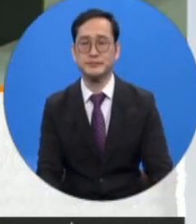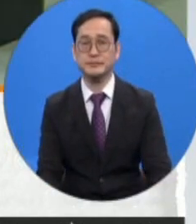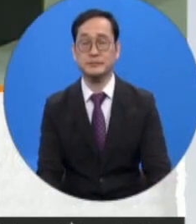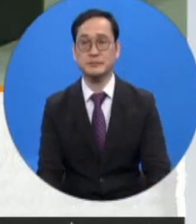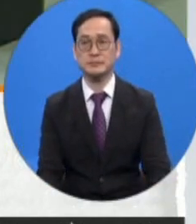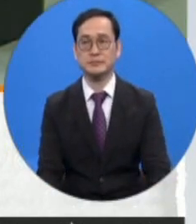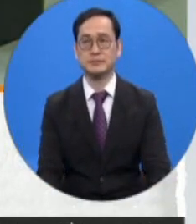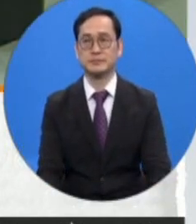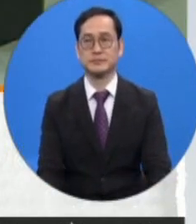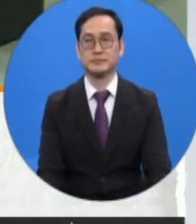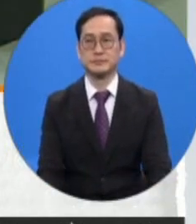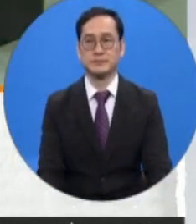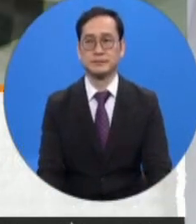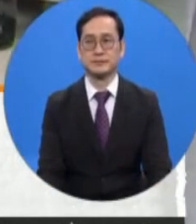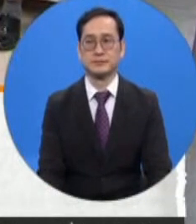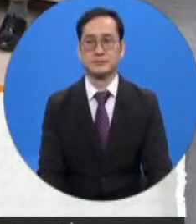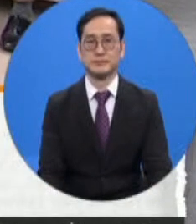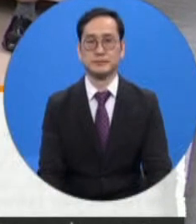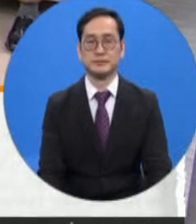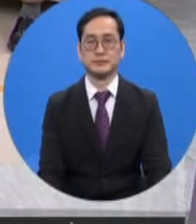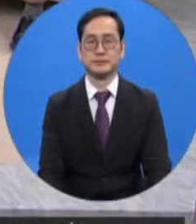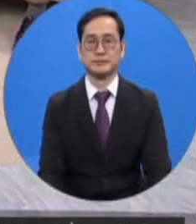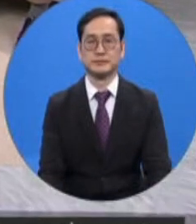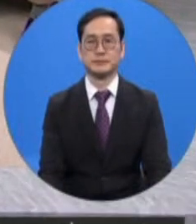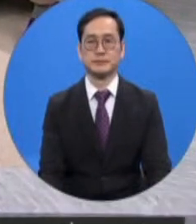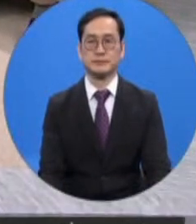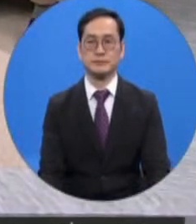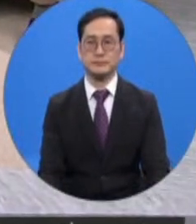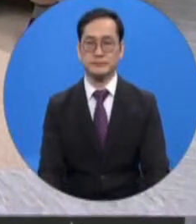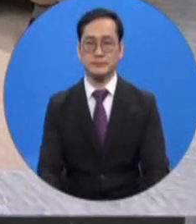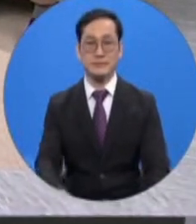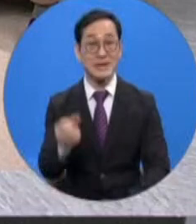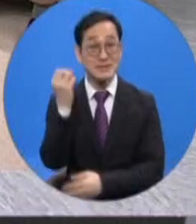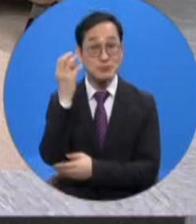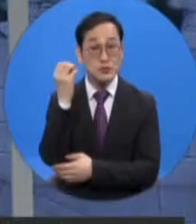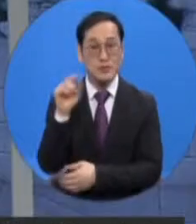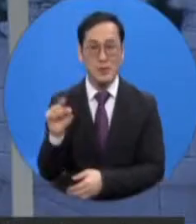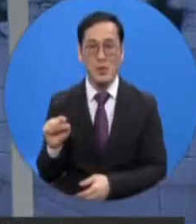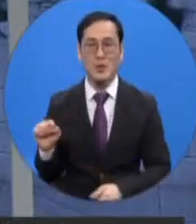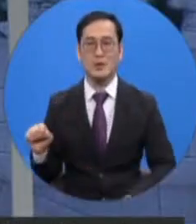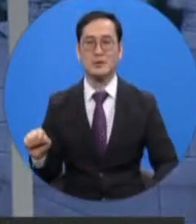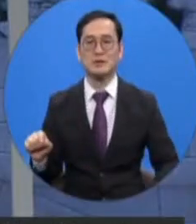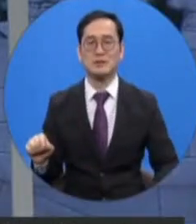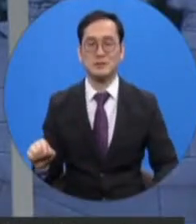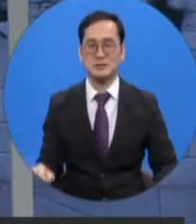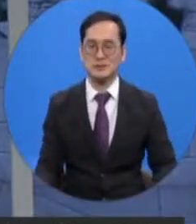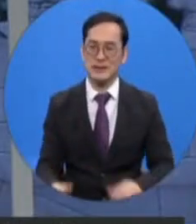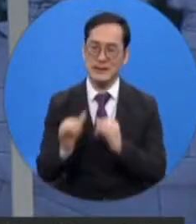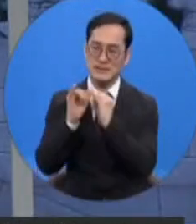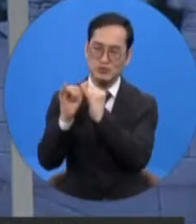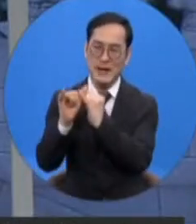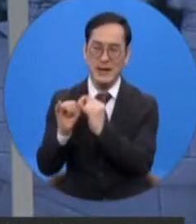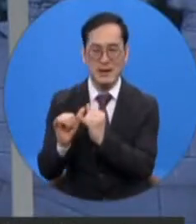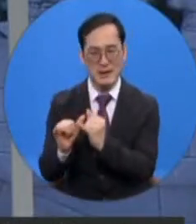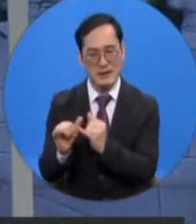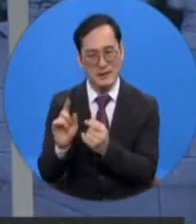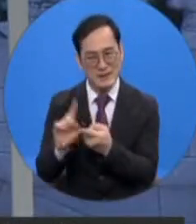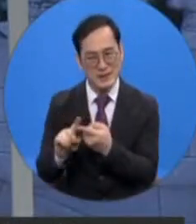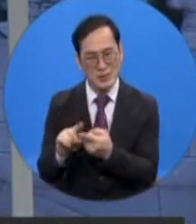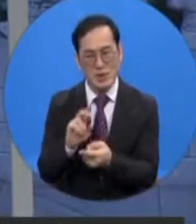자, 그렇군요. 그런데 오늘 한겨레신문은 강사지원서의 수상 이력도 허위가 아니냐라는 새로운 의혹을